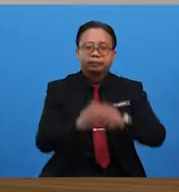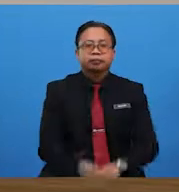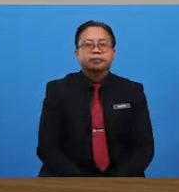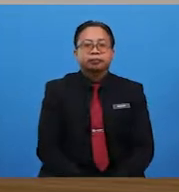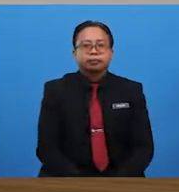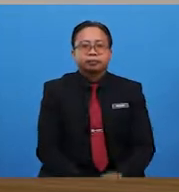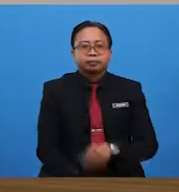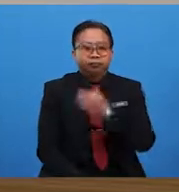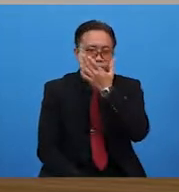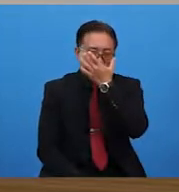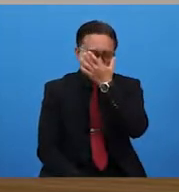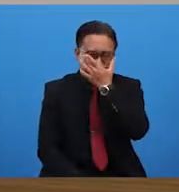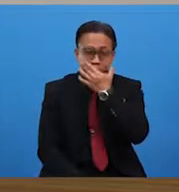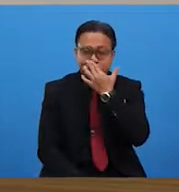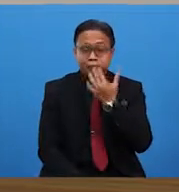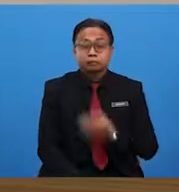gending-gending